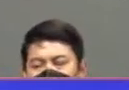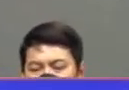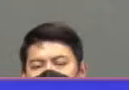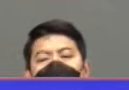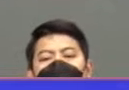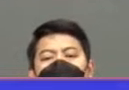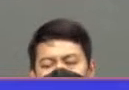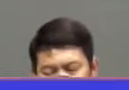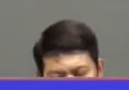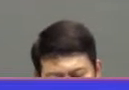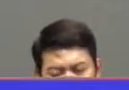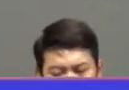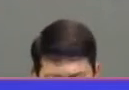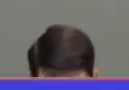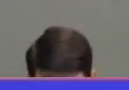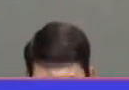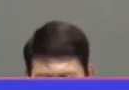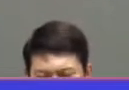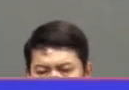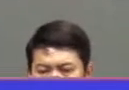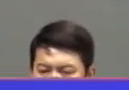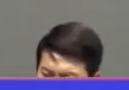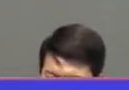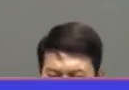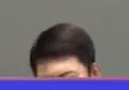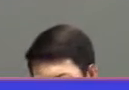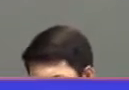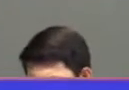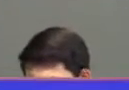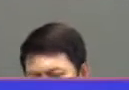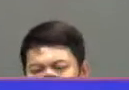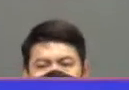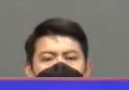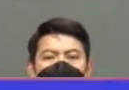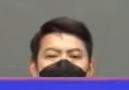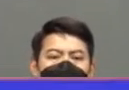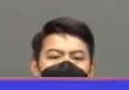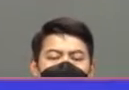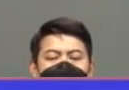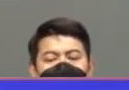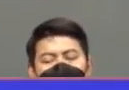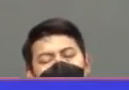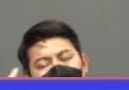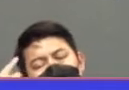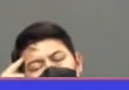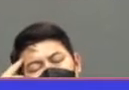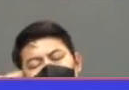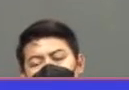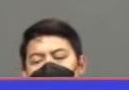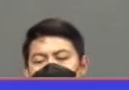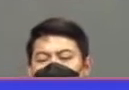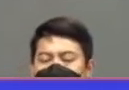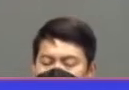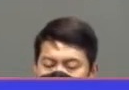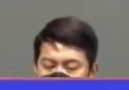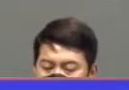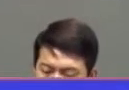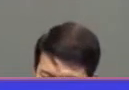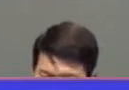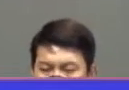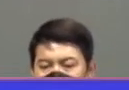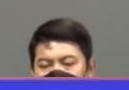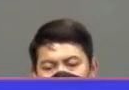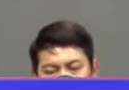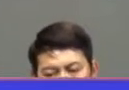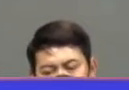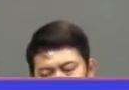2,227,204 คนค่ะ ครับ เพื่อไปซื้อสินค้าในร้านธงฟ้าก็ได้หรือจะเป็นร้านค้าที่เข้าร่วมโครงการคนละครึ่งเฟส5เดือน